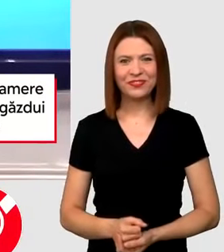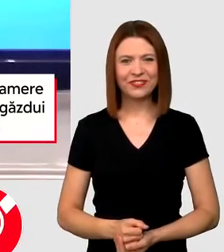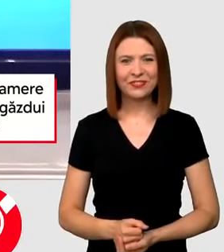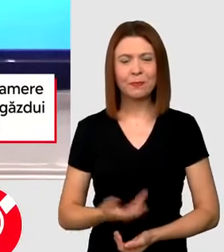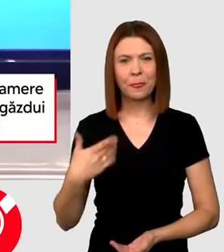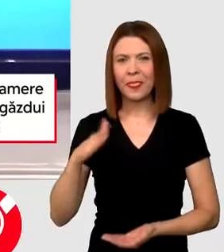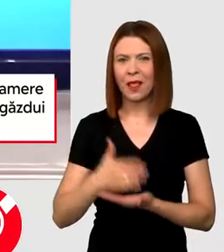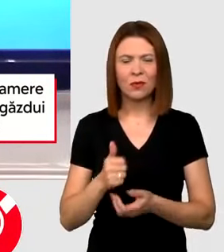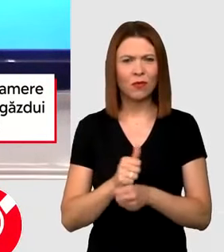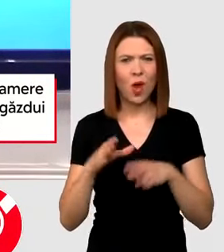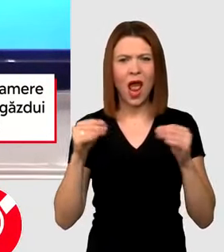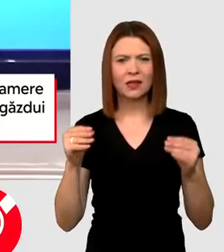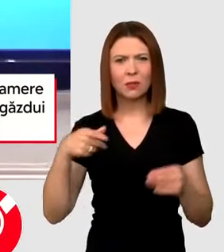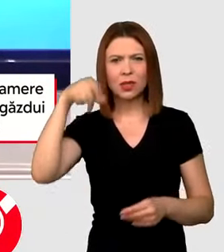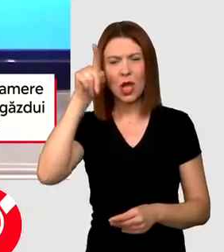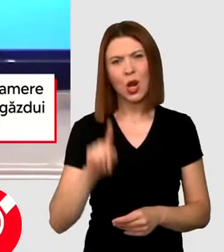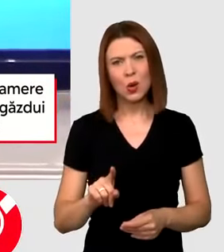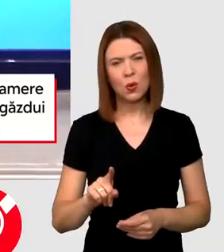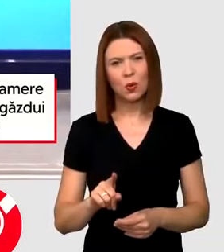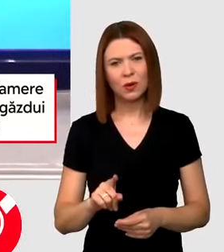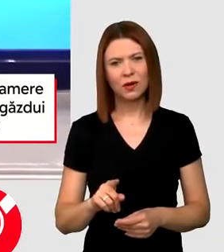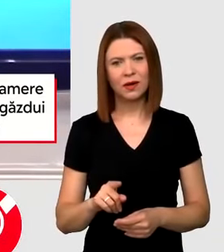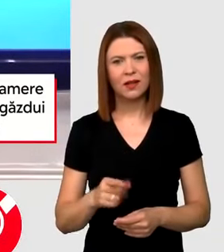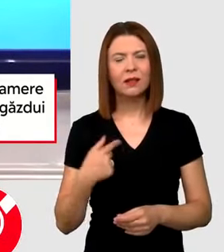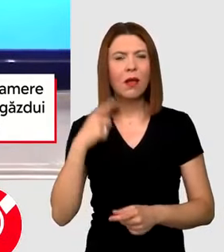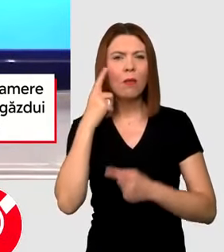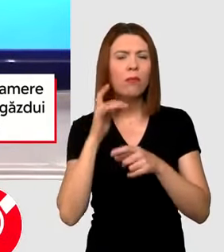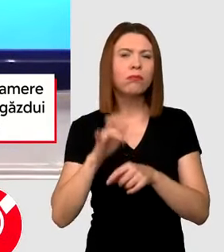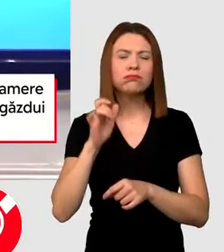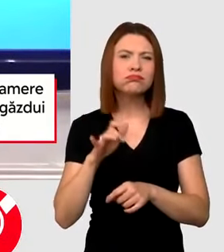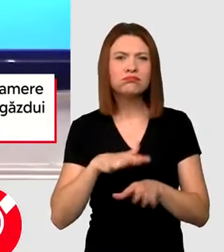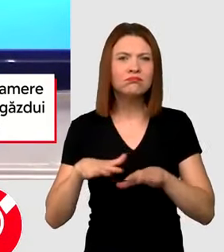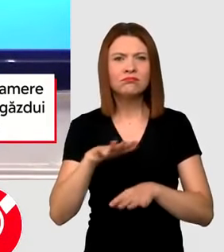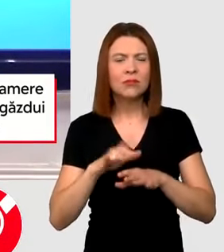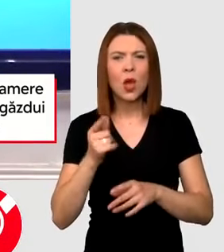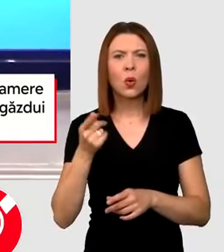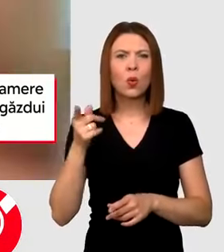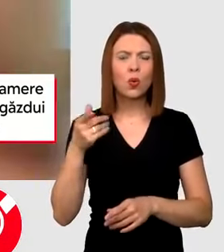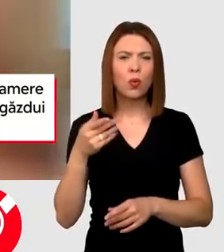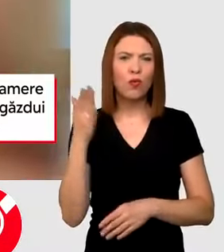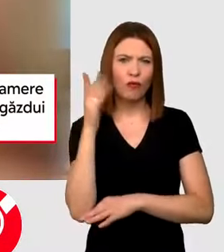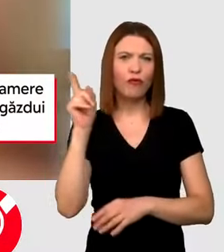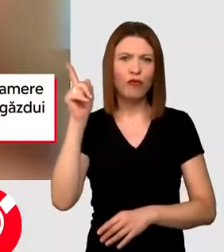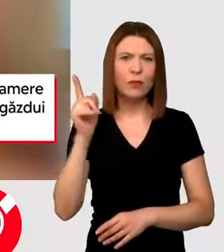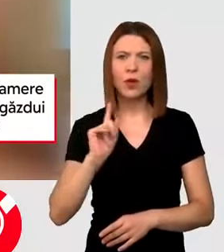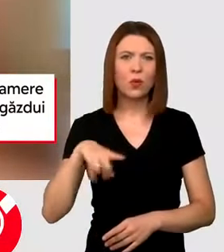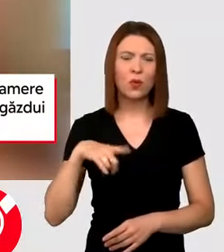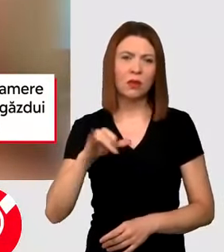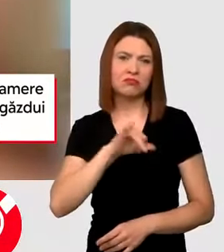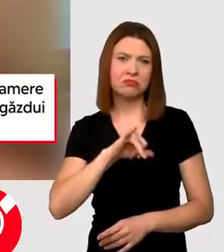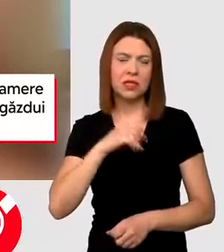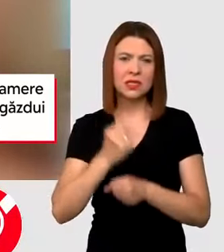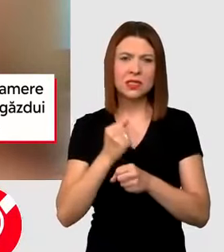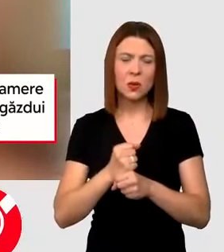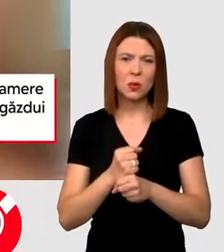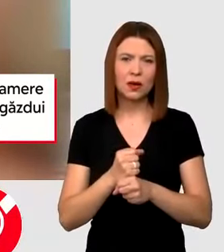Au fost foarte multe luni de adunat terenul cu cei de la Safari Collection, pentru că nu erau interesați să